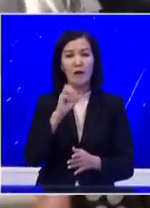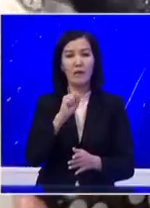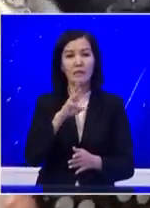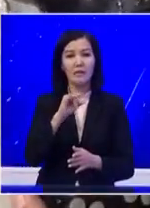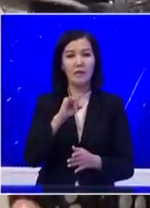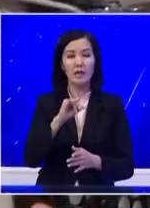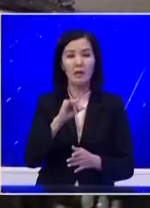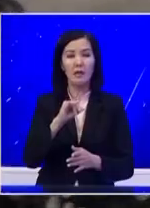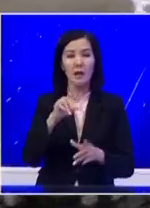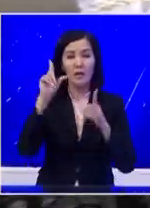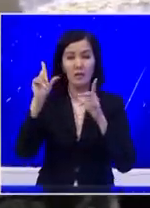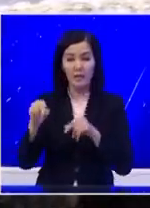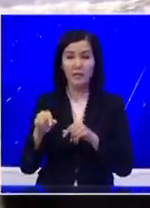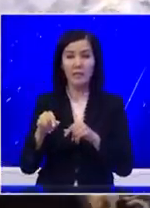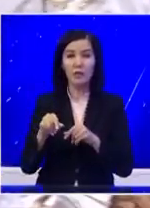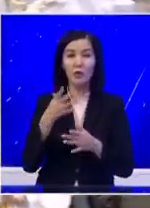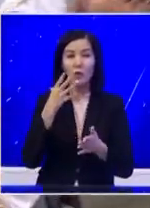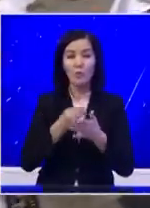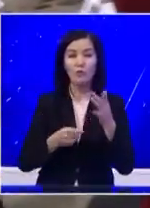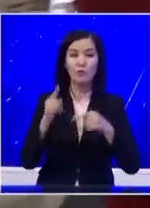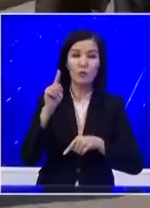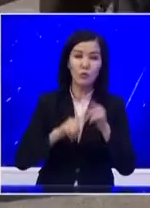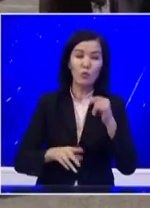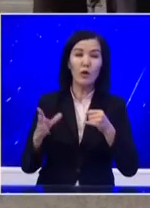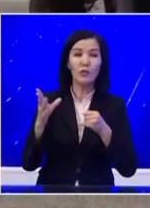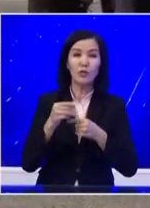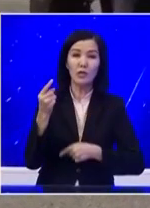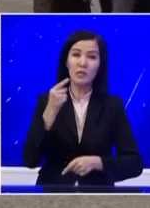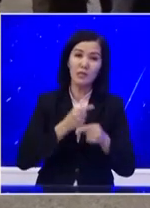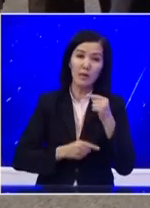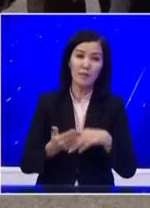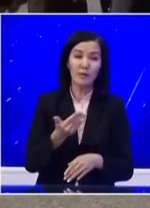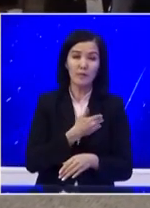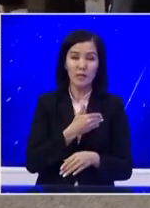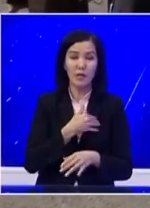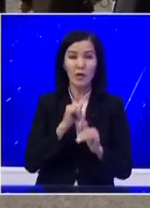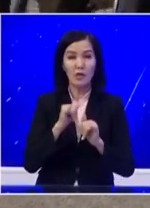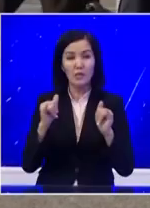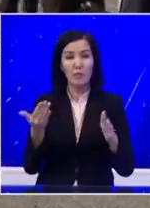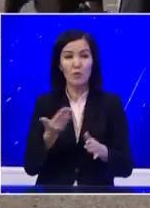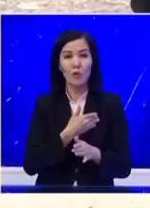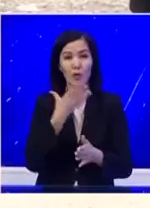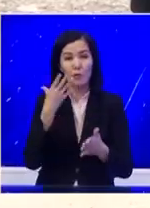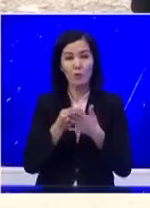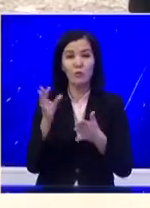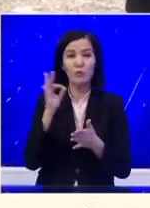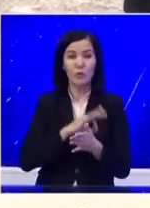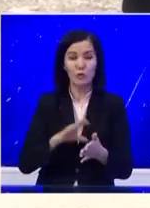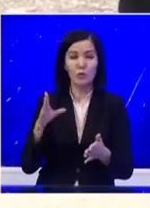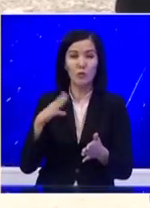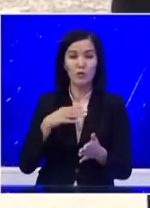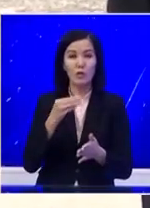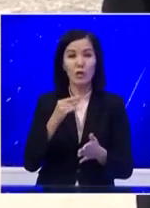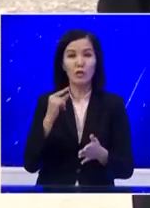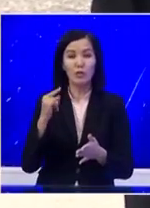сағынып тұратын. Сол мекеннің өсіп өркендеуін, дамып көркеюін шын ықыласымен қалады, өз үлесін қосты. Соның бір айғағы